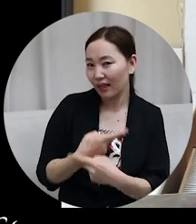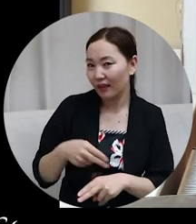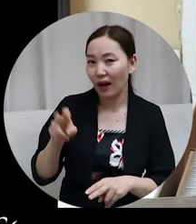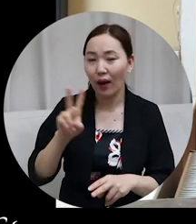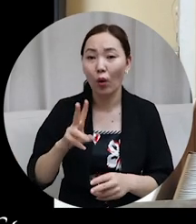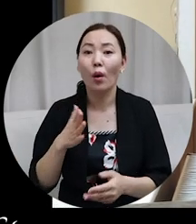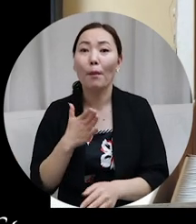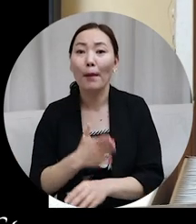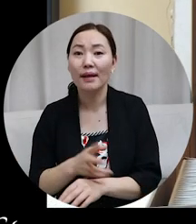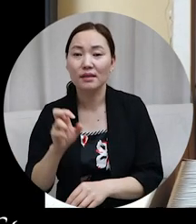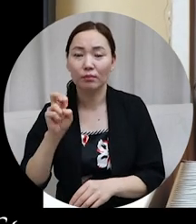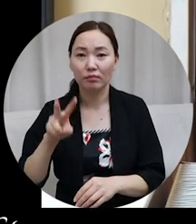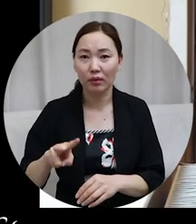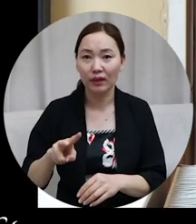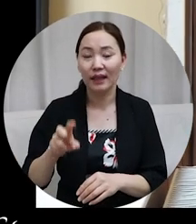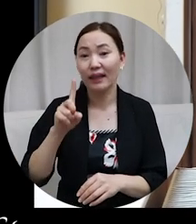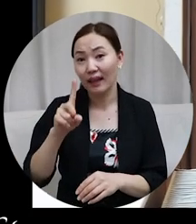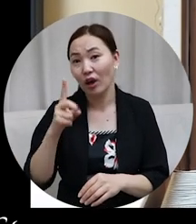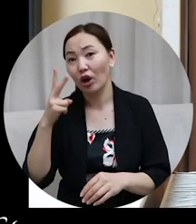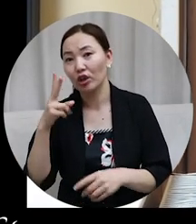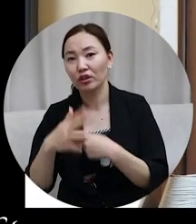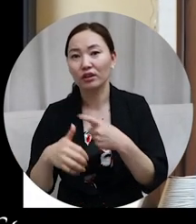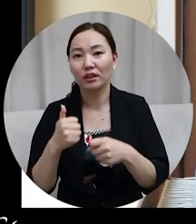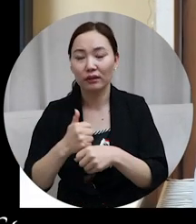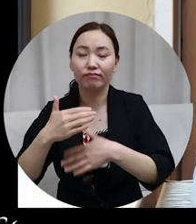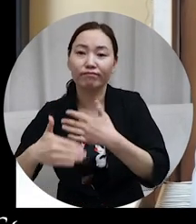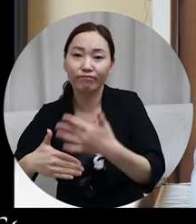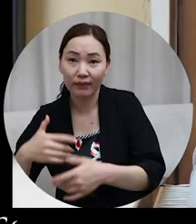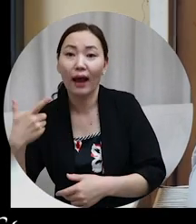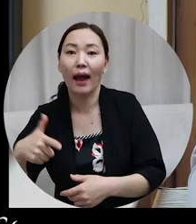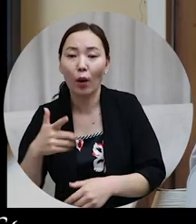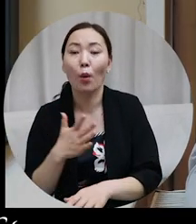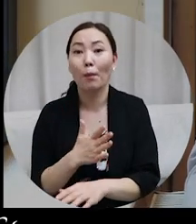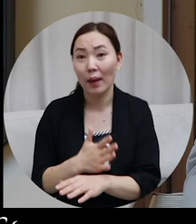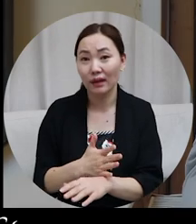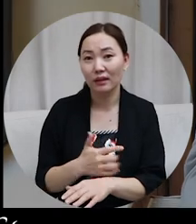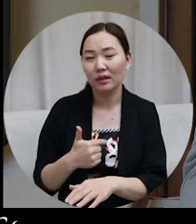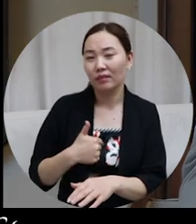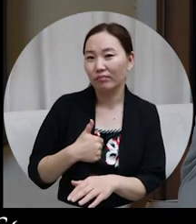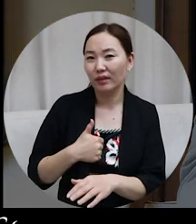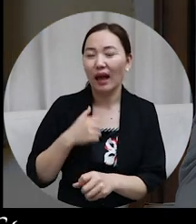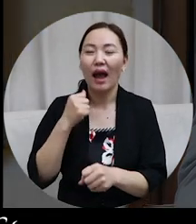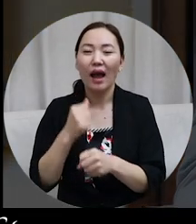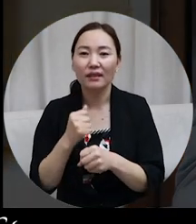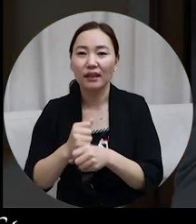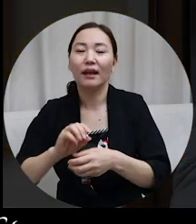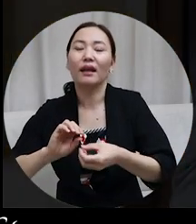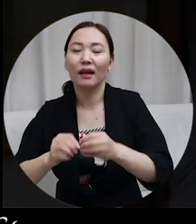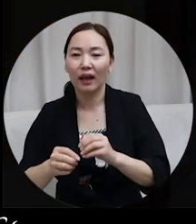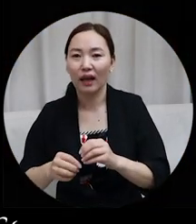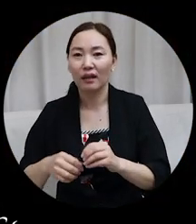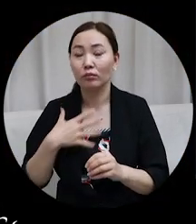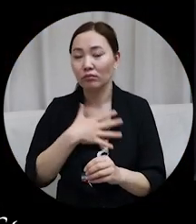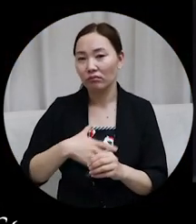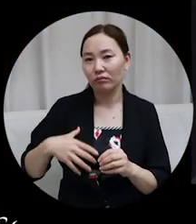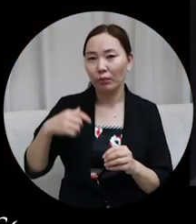Өөрөө ядрахгүй ингээд байсан бол одоо тэр нь магтгүй нэг ганц 2 жил бол явдсан юм шиг лээ. Би болохоор хажуугаар нь ажиллаа